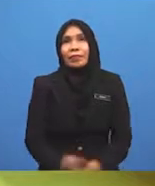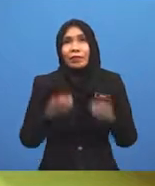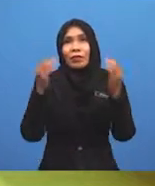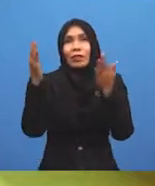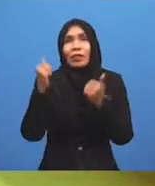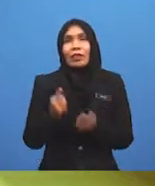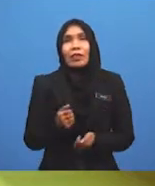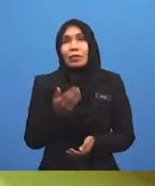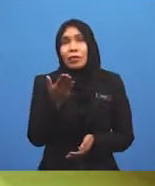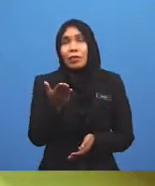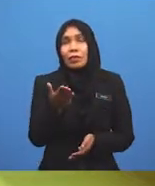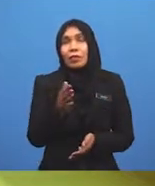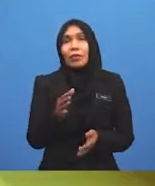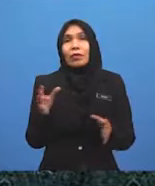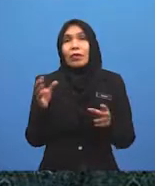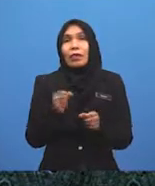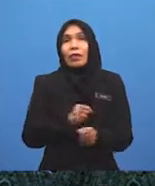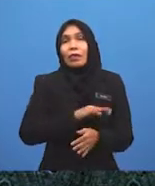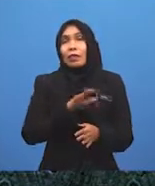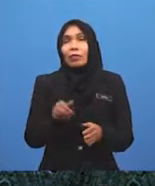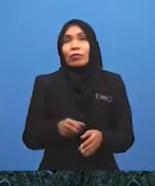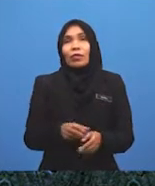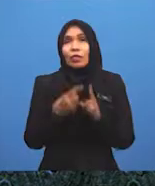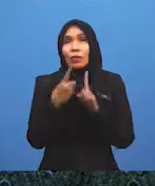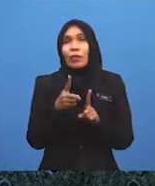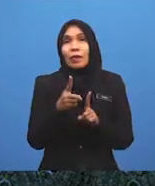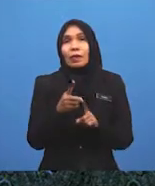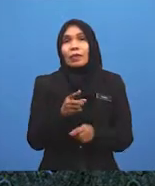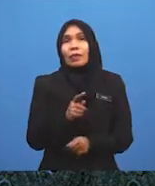mendapat semua jawapan dengan tepat.